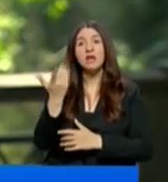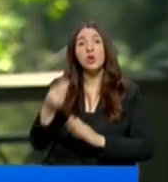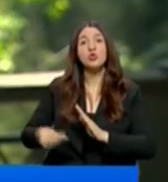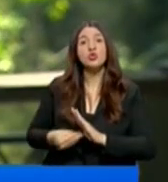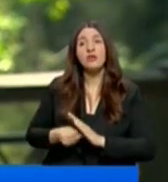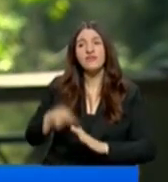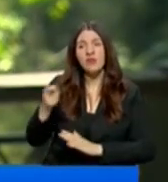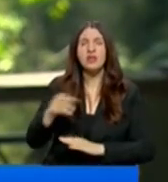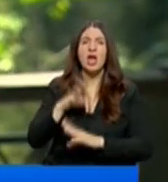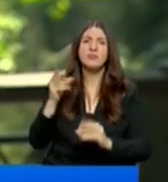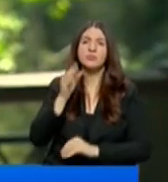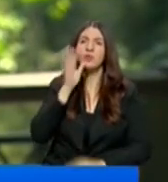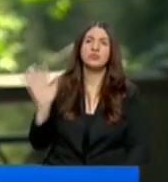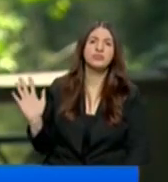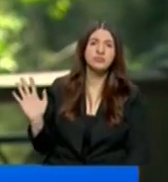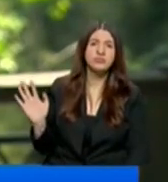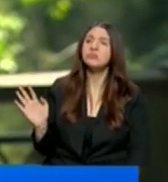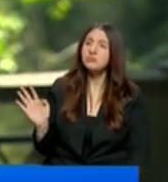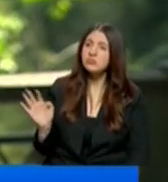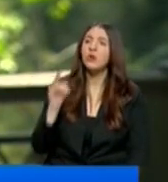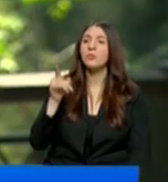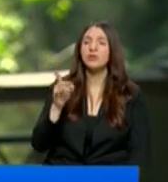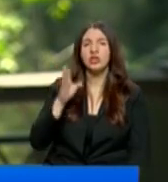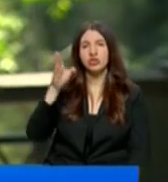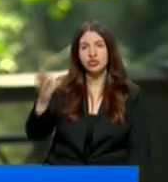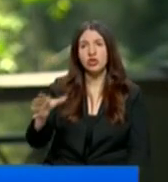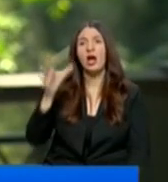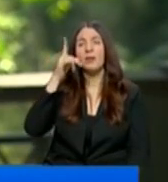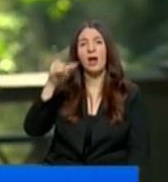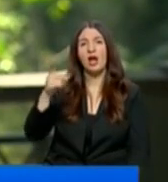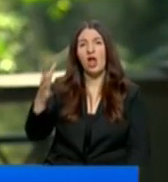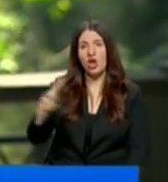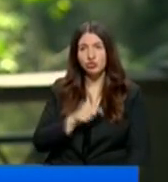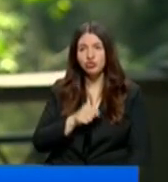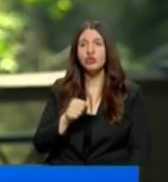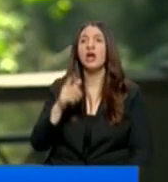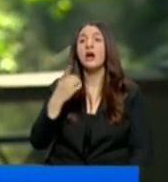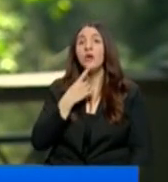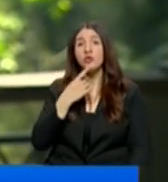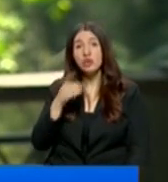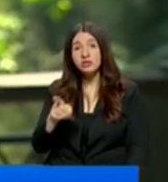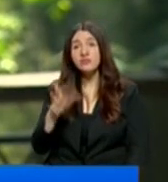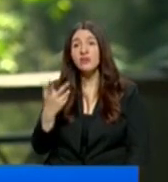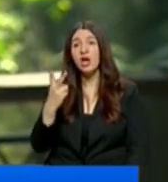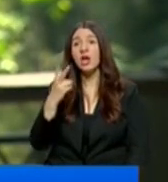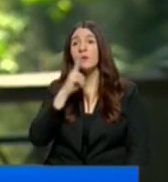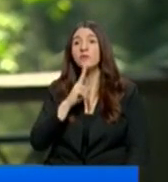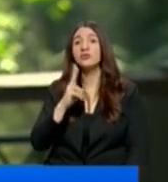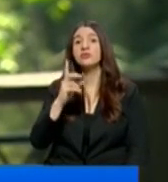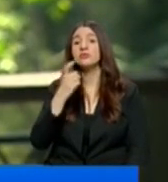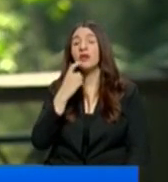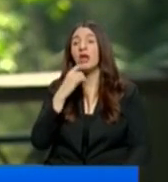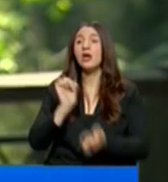rüşvet verdiğini artık hepimiz biliyoruz. Bu da gidecek. Amerikalılar alacak. Ya konuşacaksın veya 200 küsur yıl